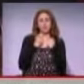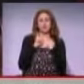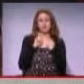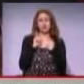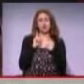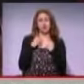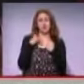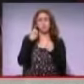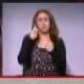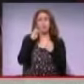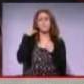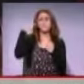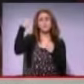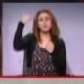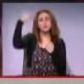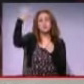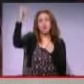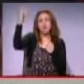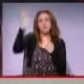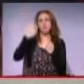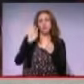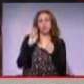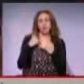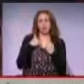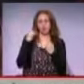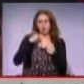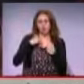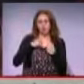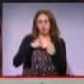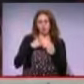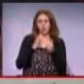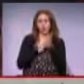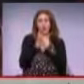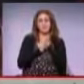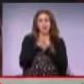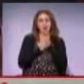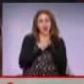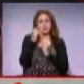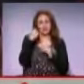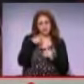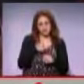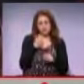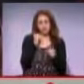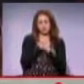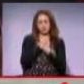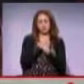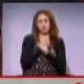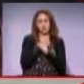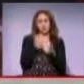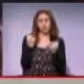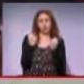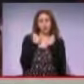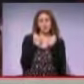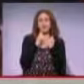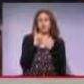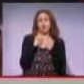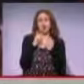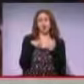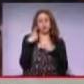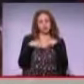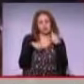لازم ابص لقدام، وطالما عندي طاقه بطلعها، يعني مش بحاول ان الدنيا تقف كده. لكن في حاجات كتير الواحد